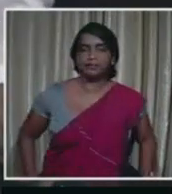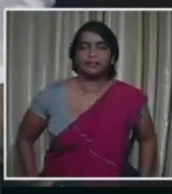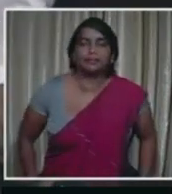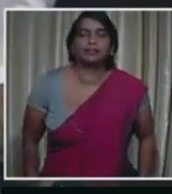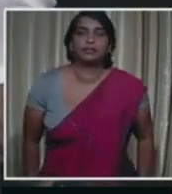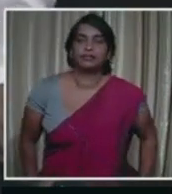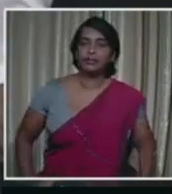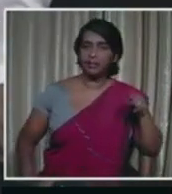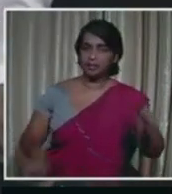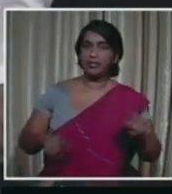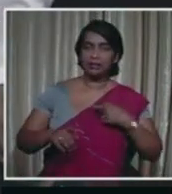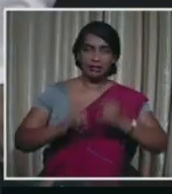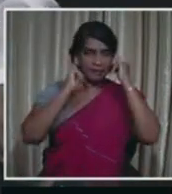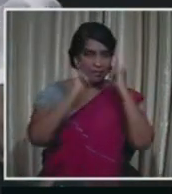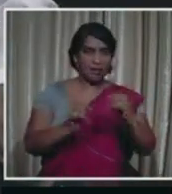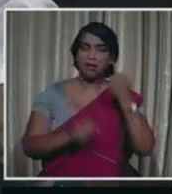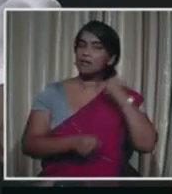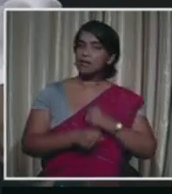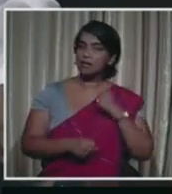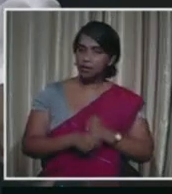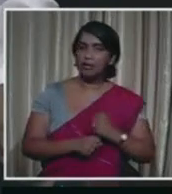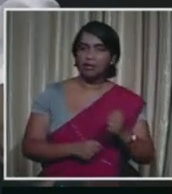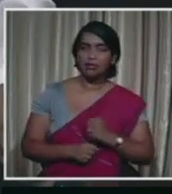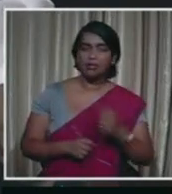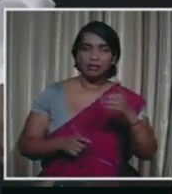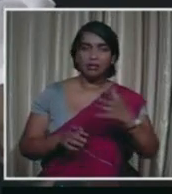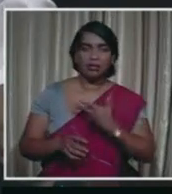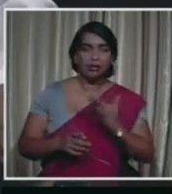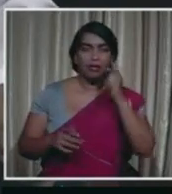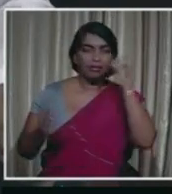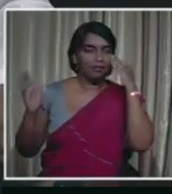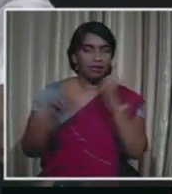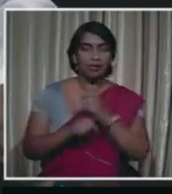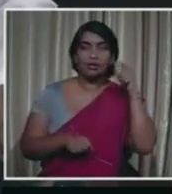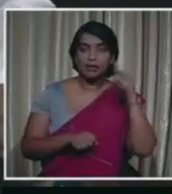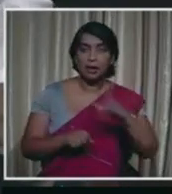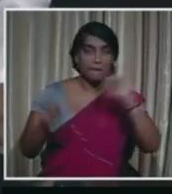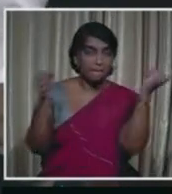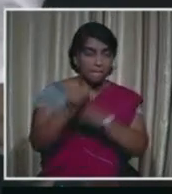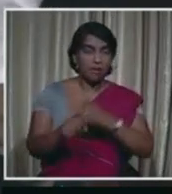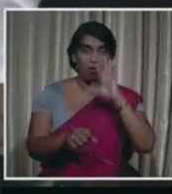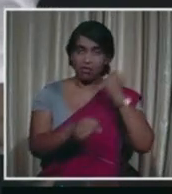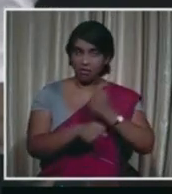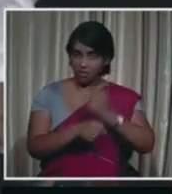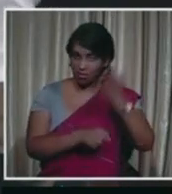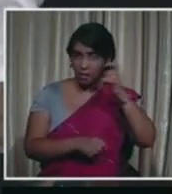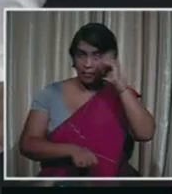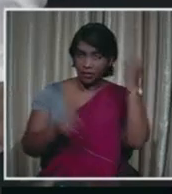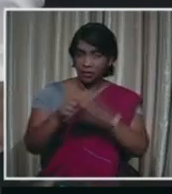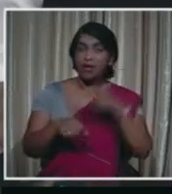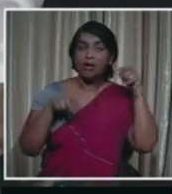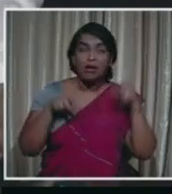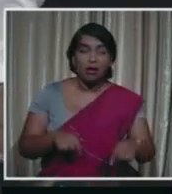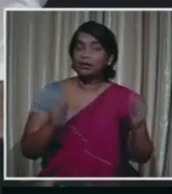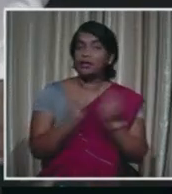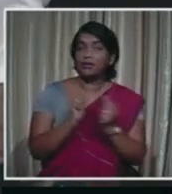මේ මේ චාණ්ඩුව මේ ත්‍ස්සවාදී ආණ්ඩුව මේ මිනි මරණ ආණ්ඩුව අද